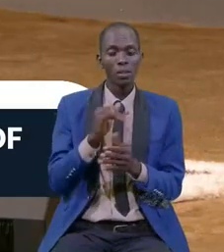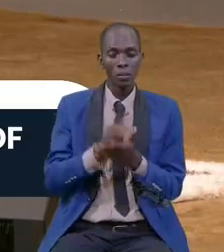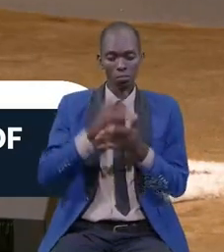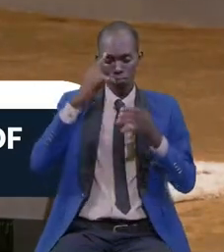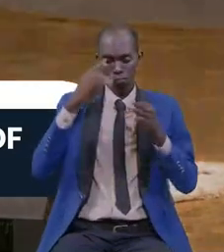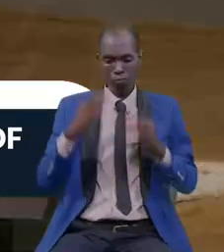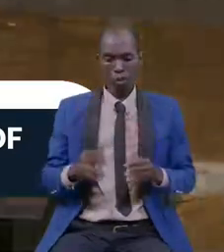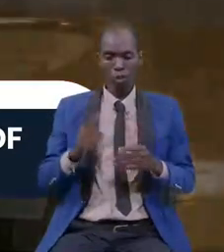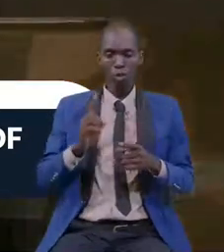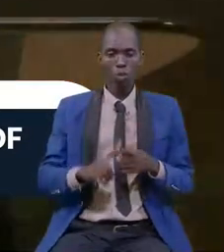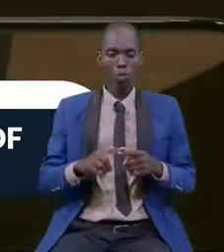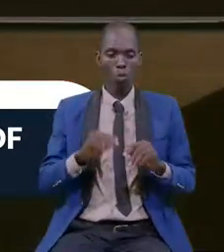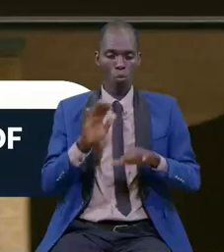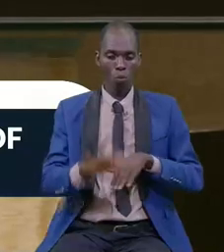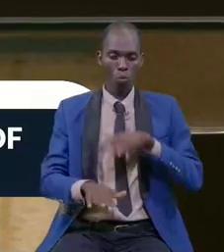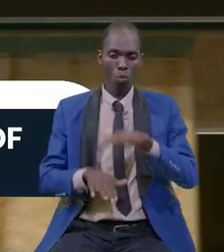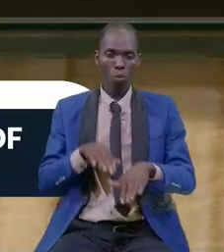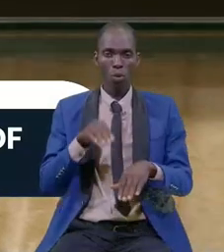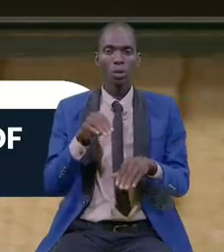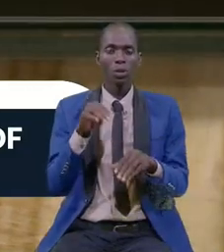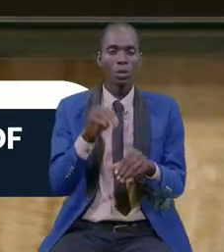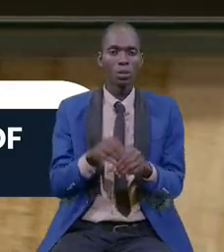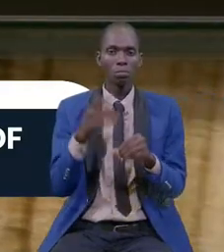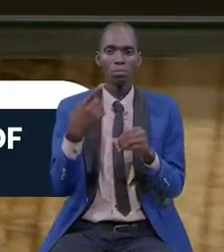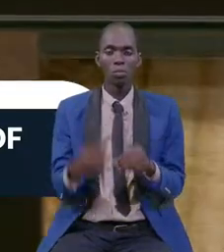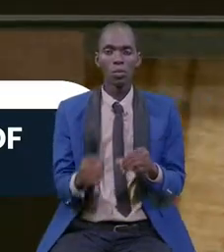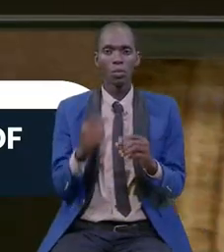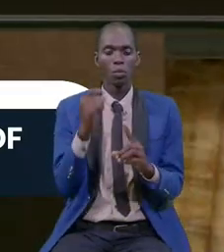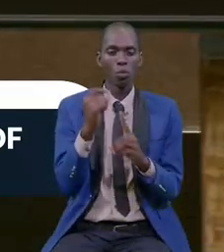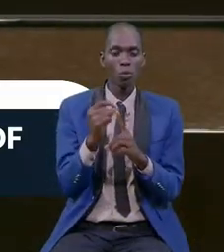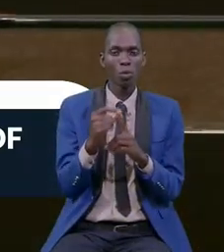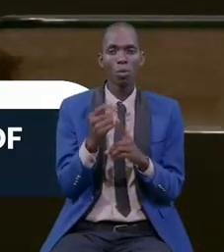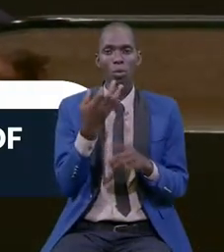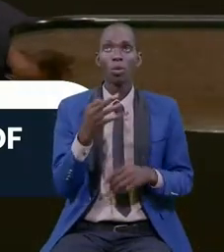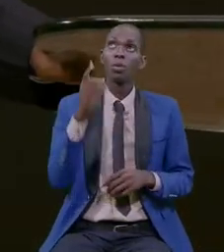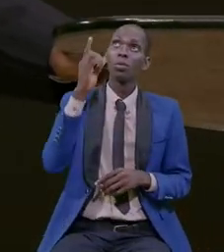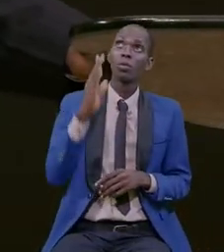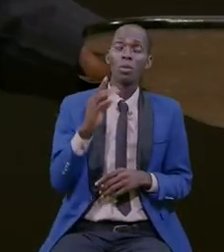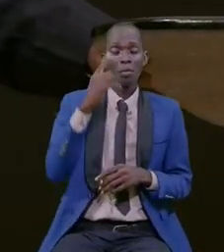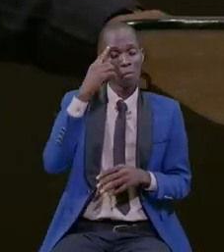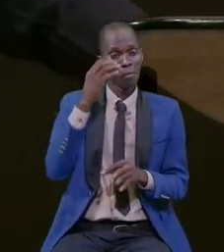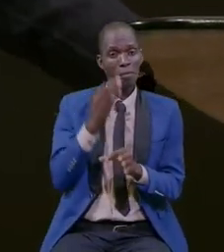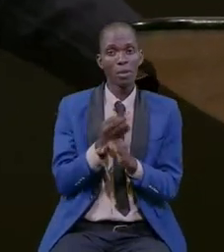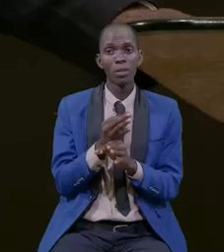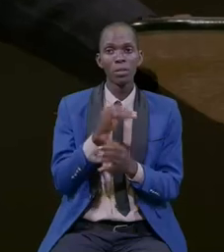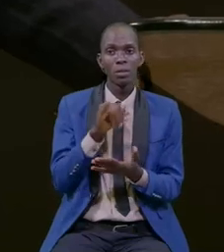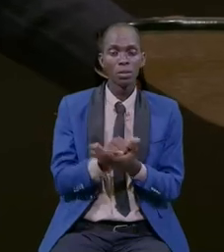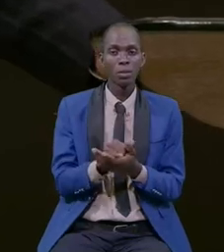travail de marcher en ligne avec les exigences de la Parole du Seigneur la foi